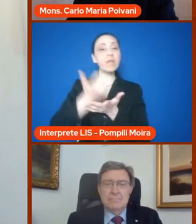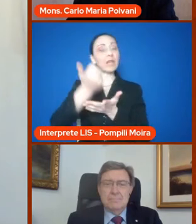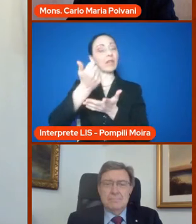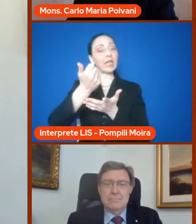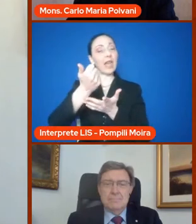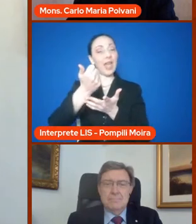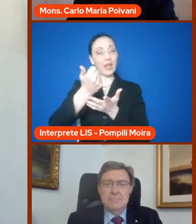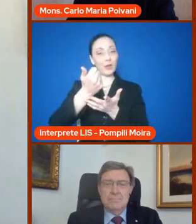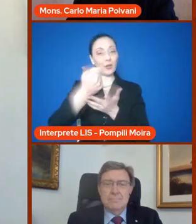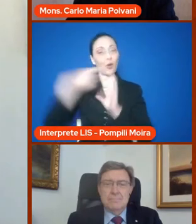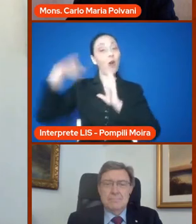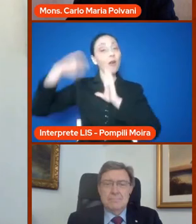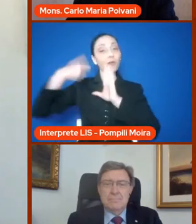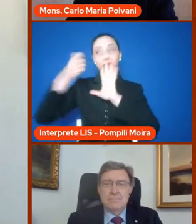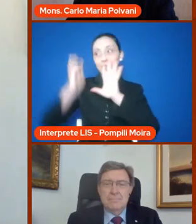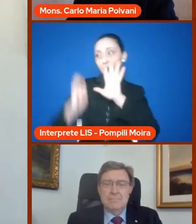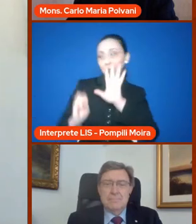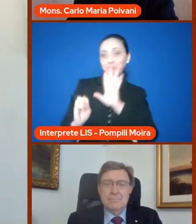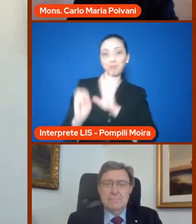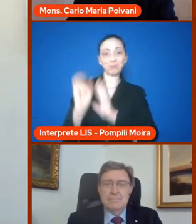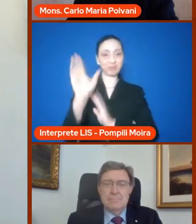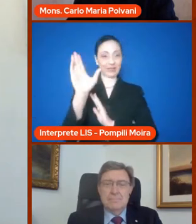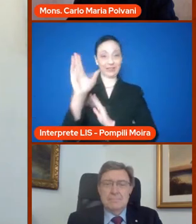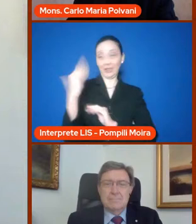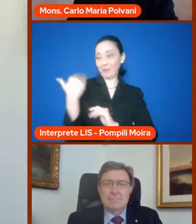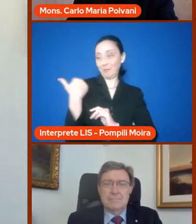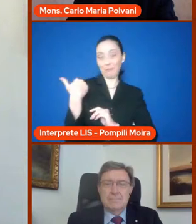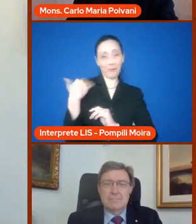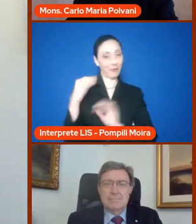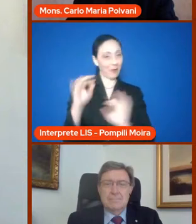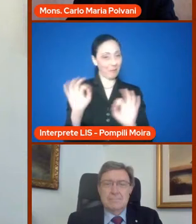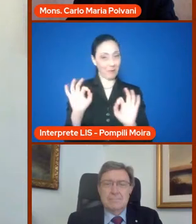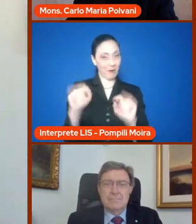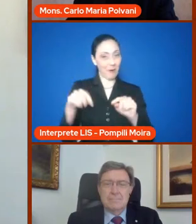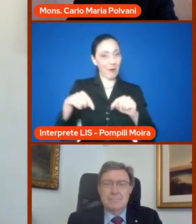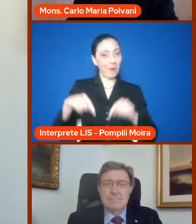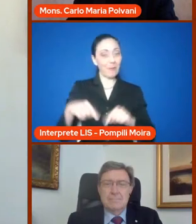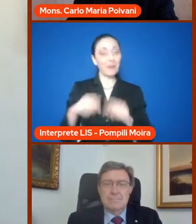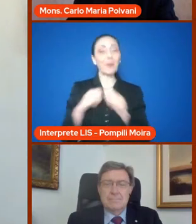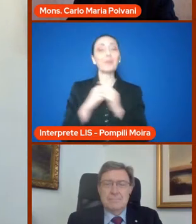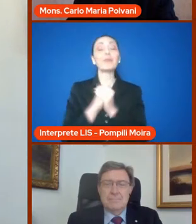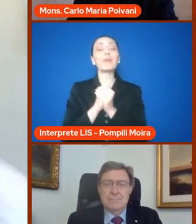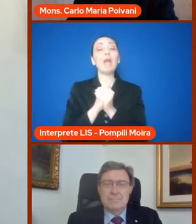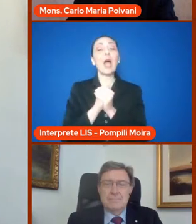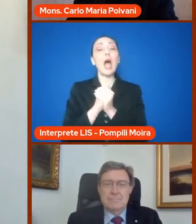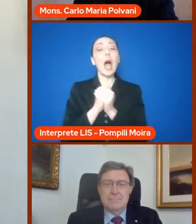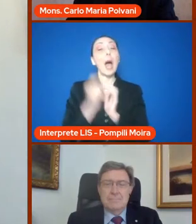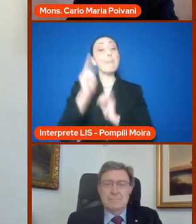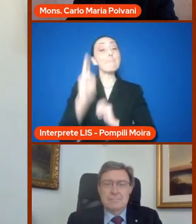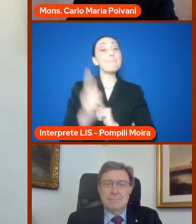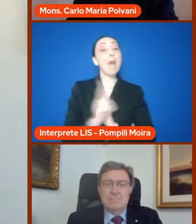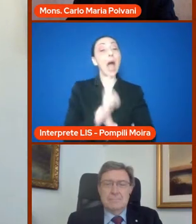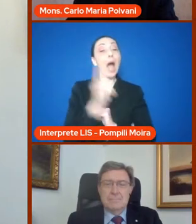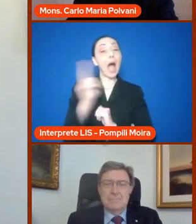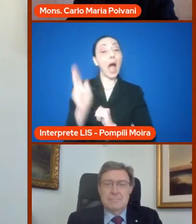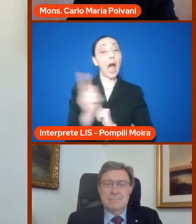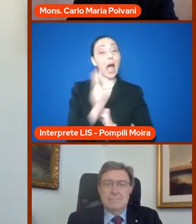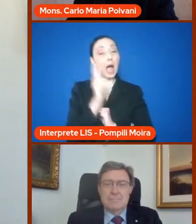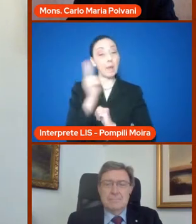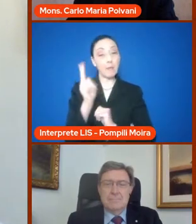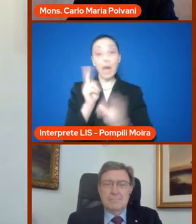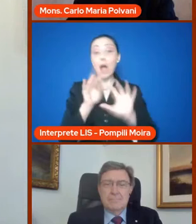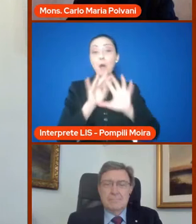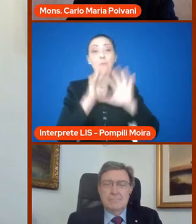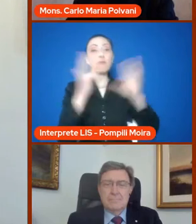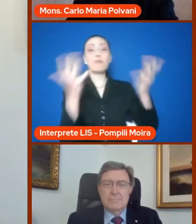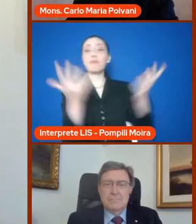appena uscito dall'embargo, quindi in questo momento, un video che il Papa ha voluto dare al mondo per